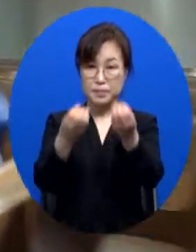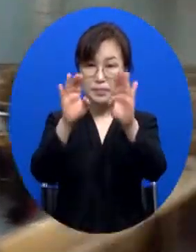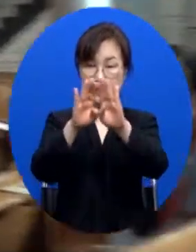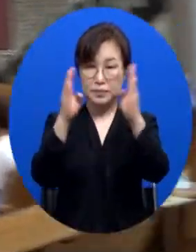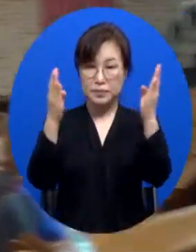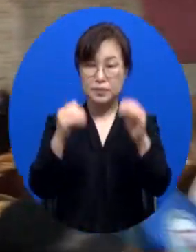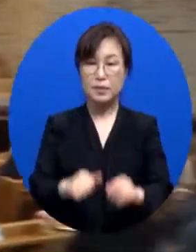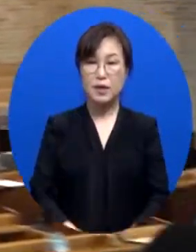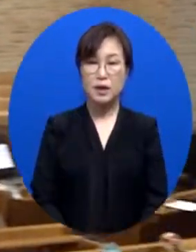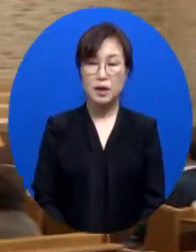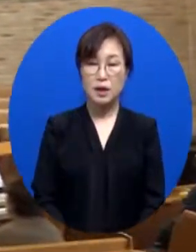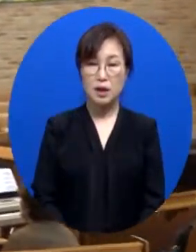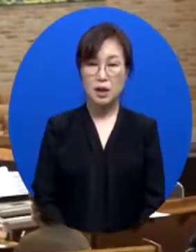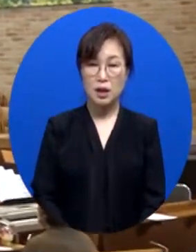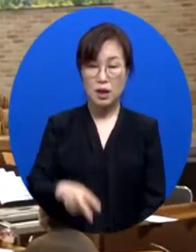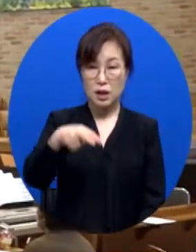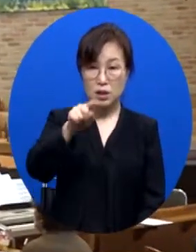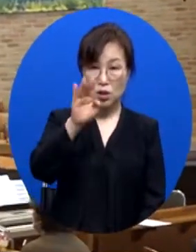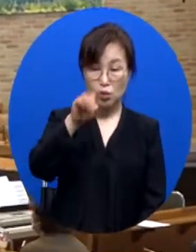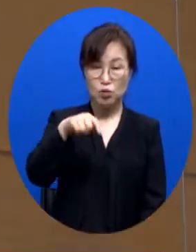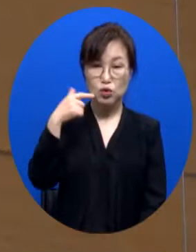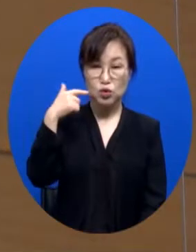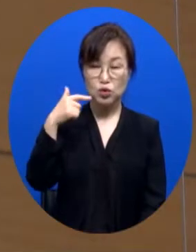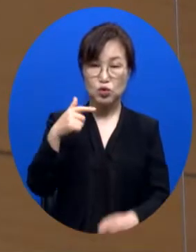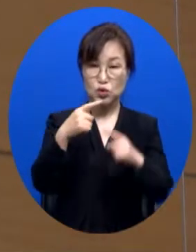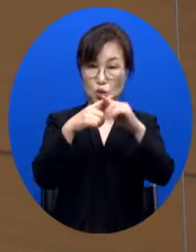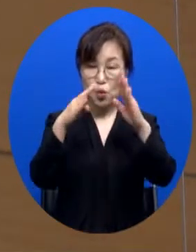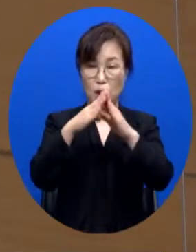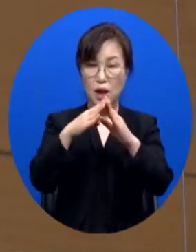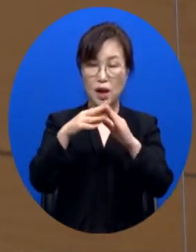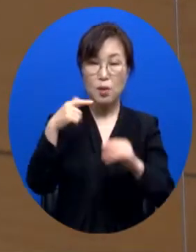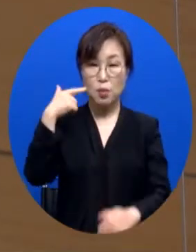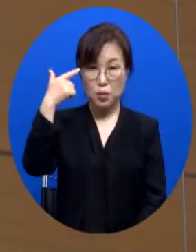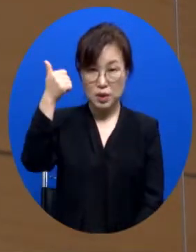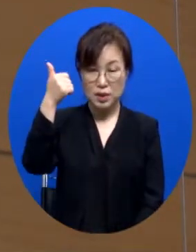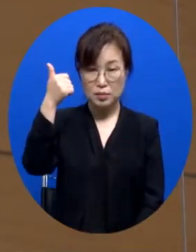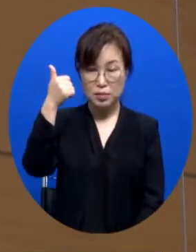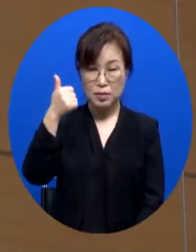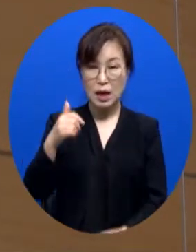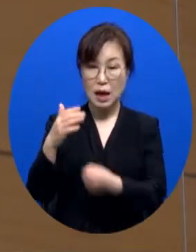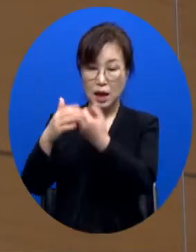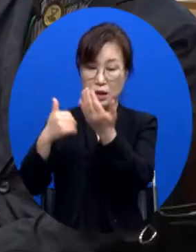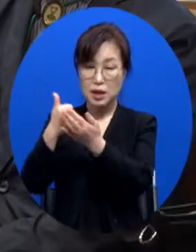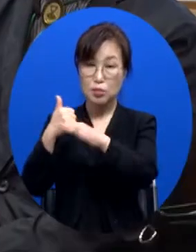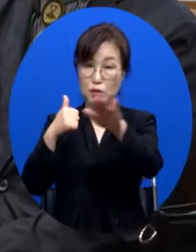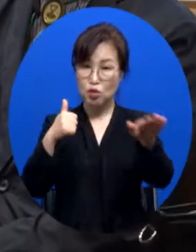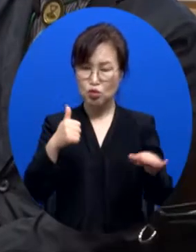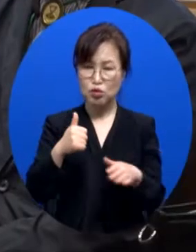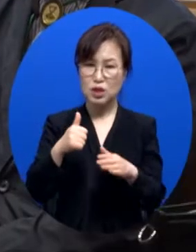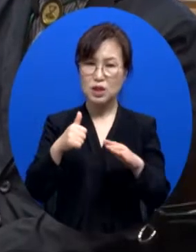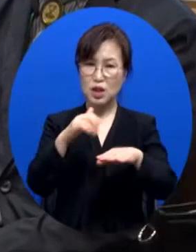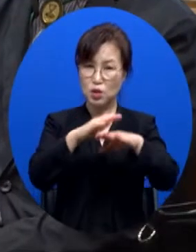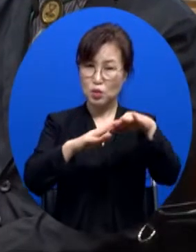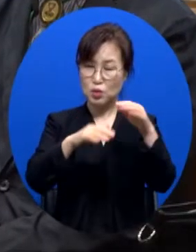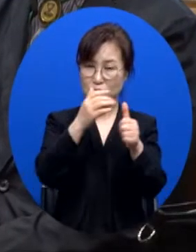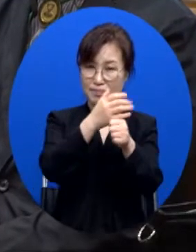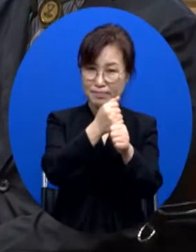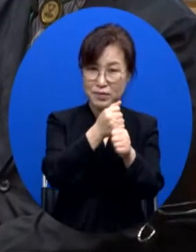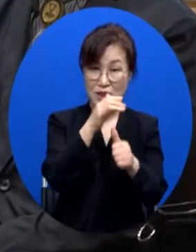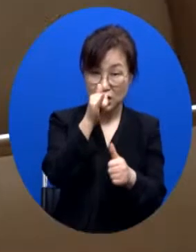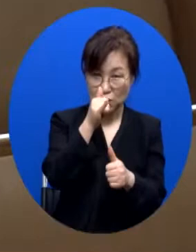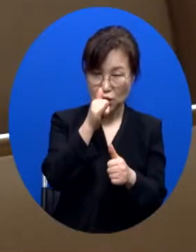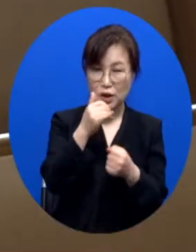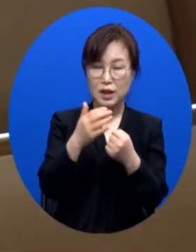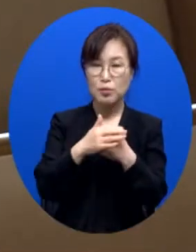예배에서 충주 서부교회 진기섭 목사는 하나님은 늘 우리의 손을 붙잡고 계신다며 와이즈맨도 주님의 손을